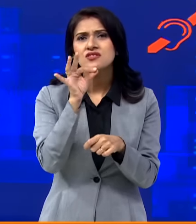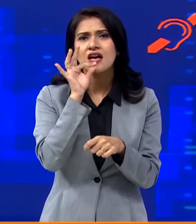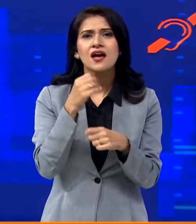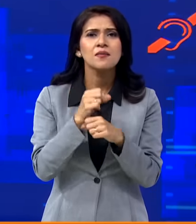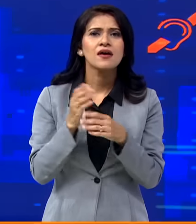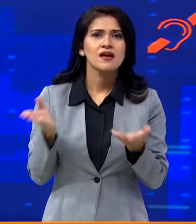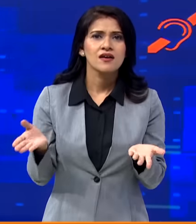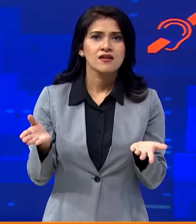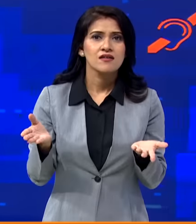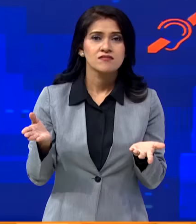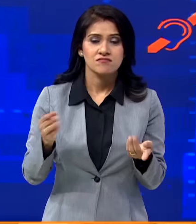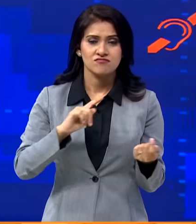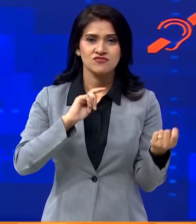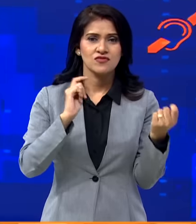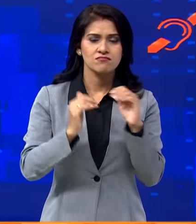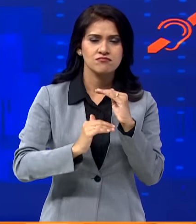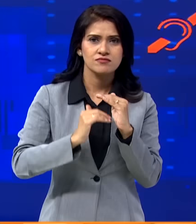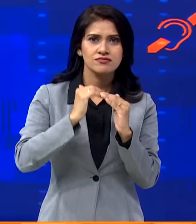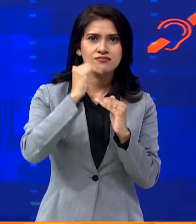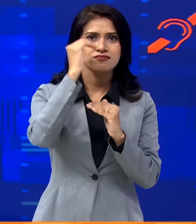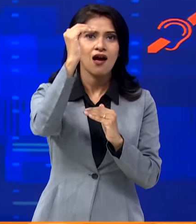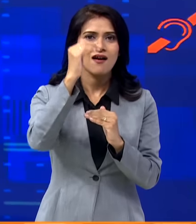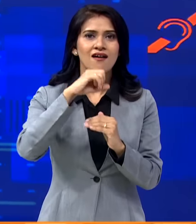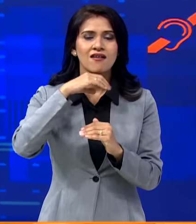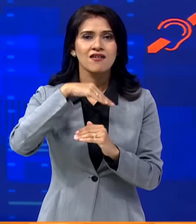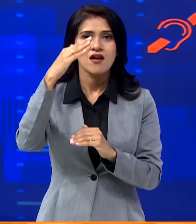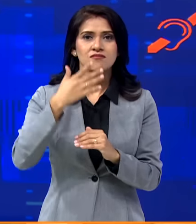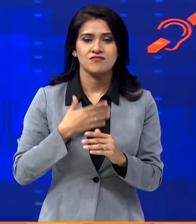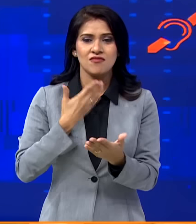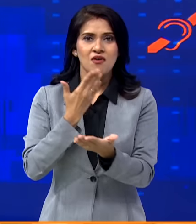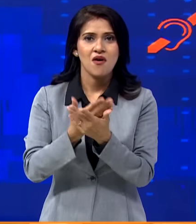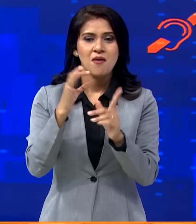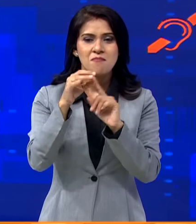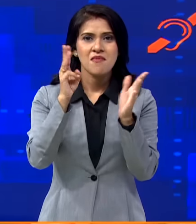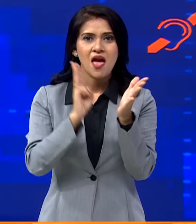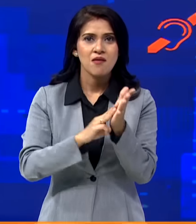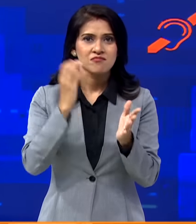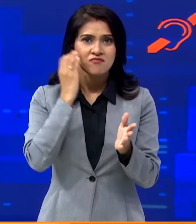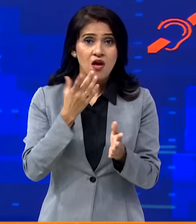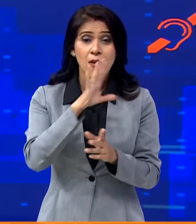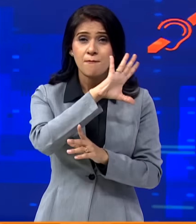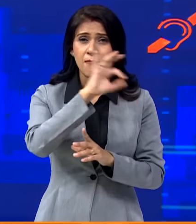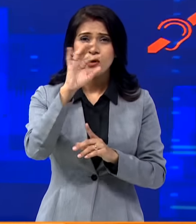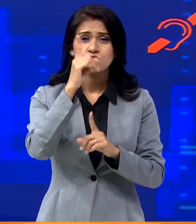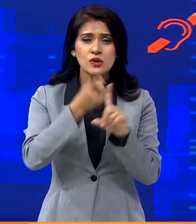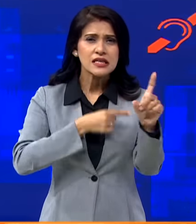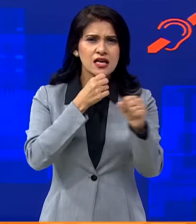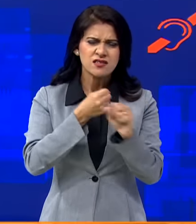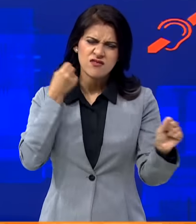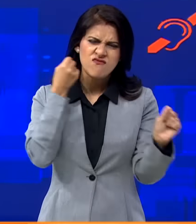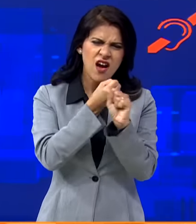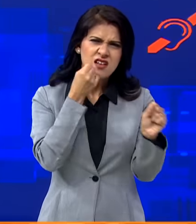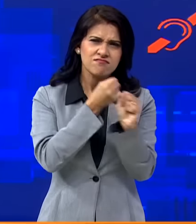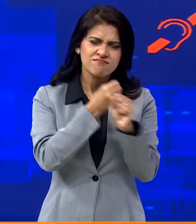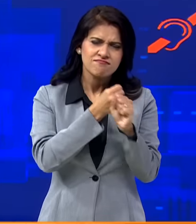भारत के प्रधानमंत्री के रूप में 500 साल के संघर्ष को खत्म करके जब राम मंदिर की प्राण प्रतिष्ठा करता है तब